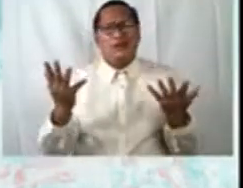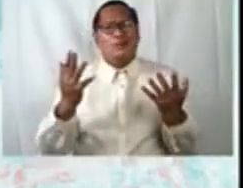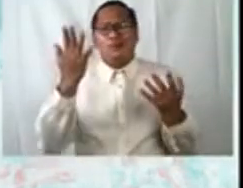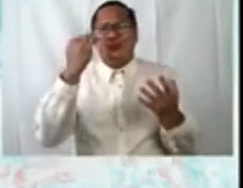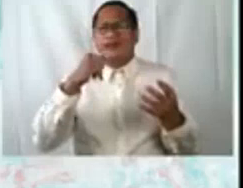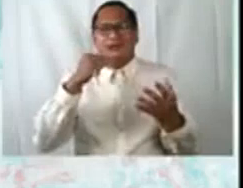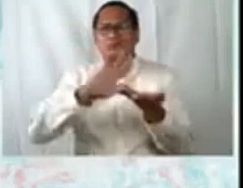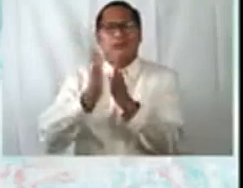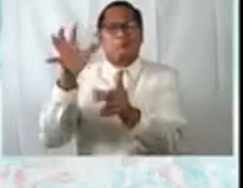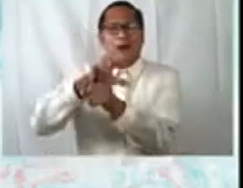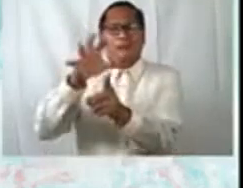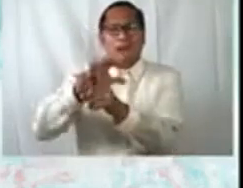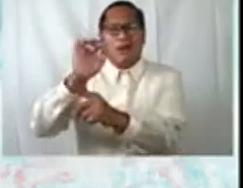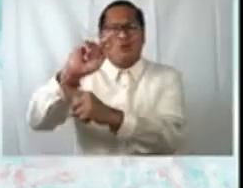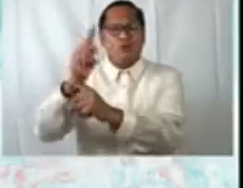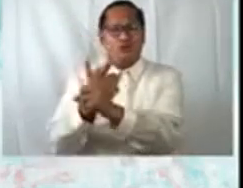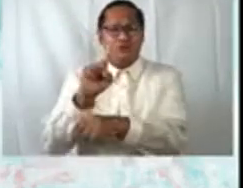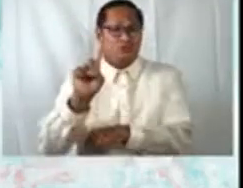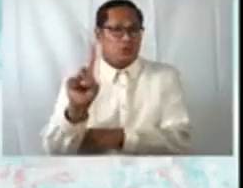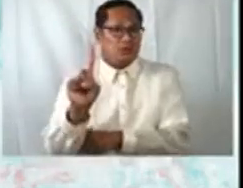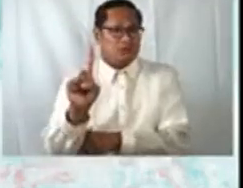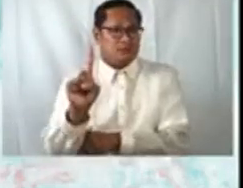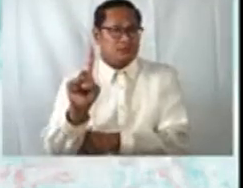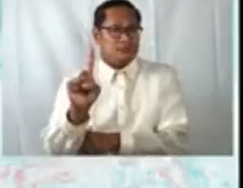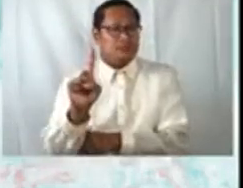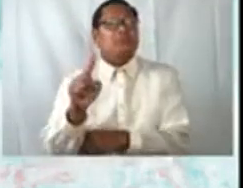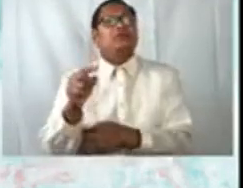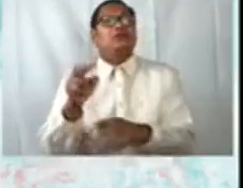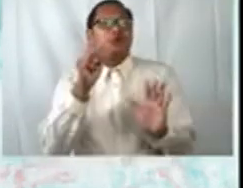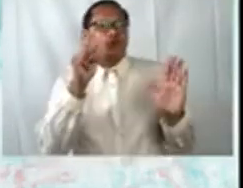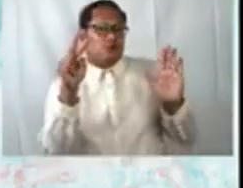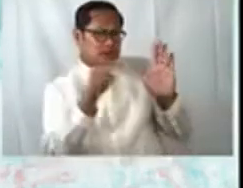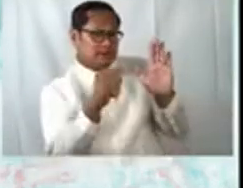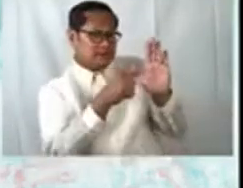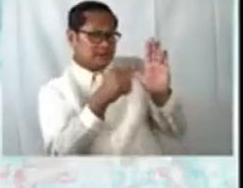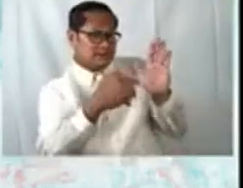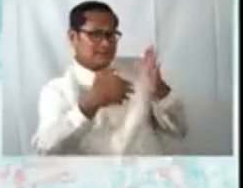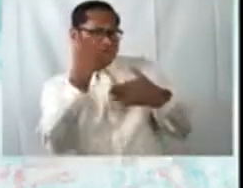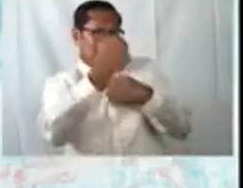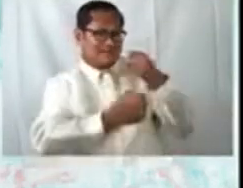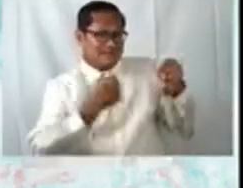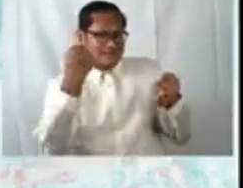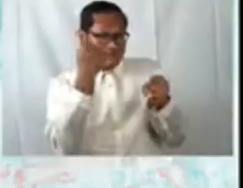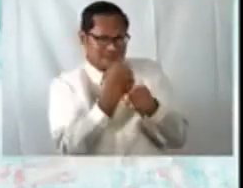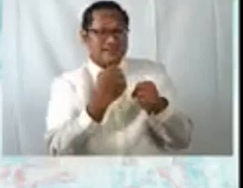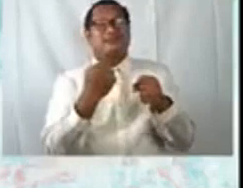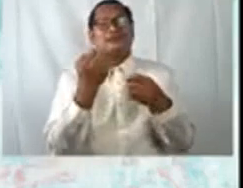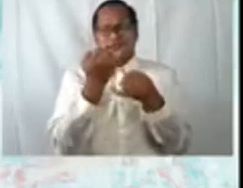1? Okay. Makikita nyo yan doon sa next year celebration of Independence Day.